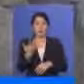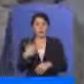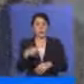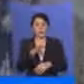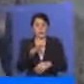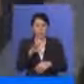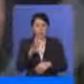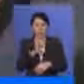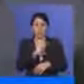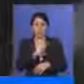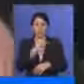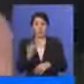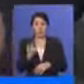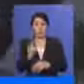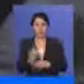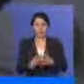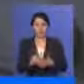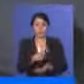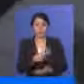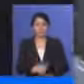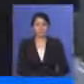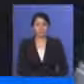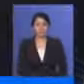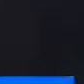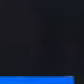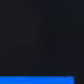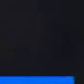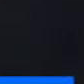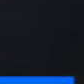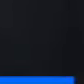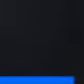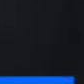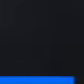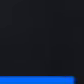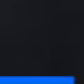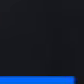миллион теңге материалдық шығын келді. Әсел Оразбаева, Самат Есенғалиев, жаңалықтар қызметі.